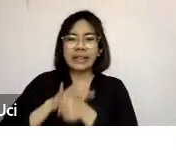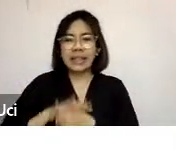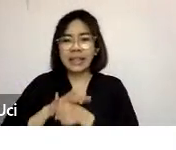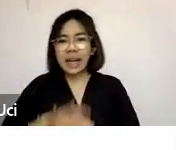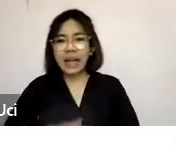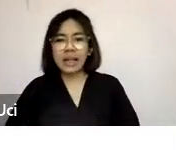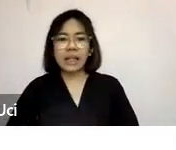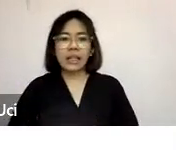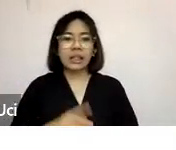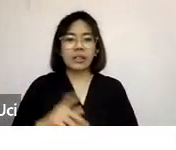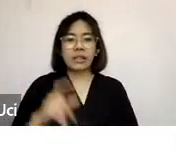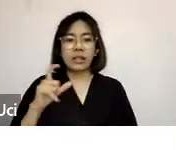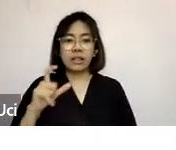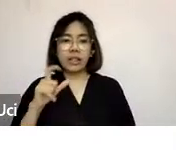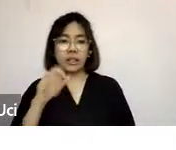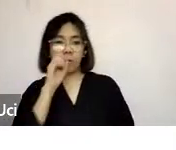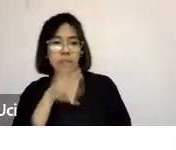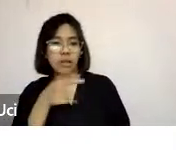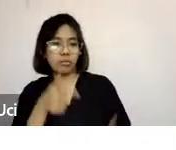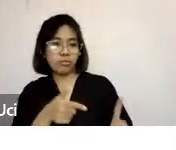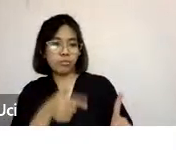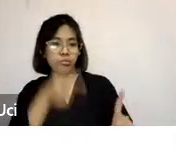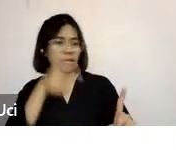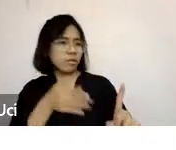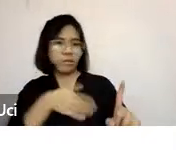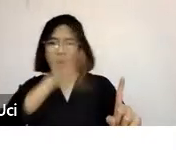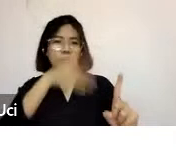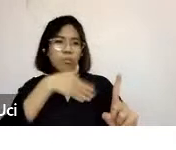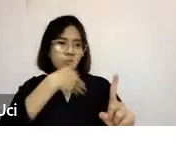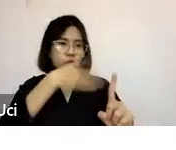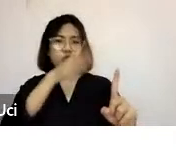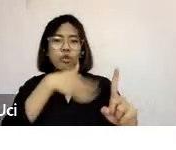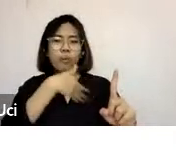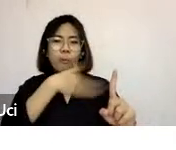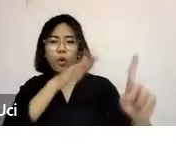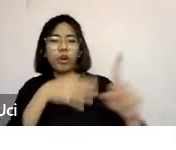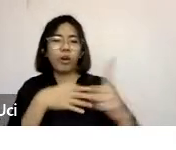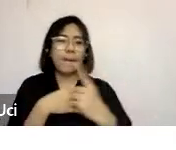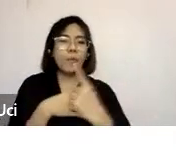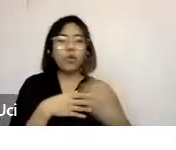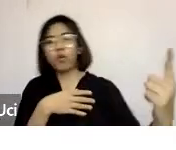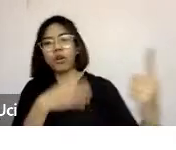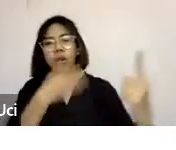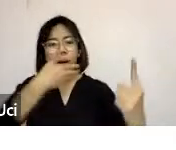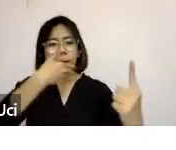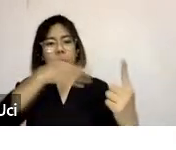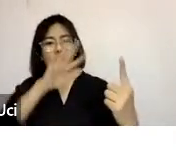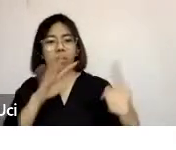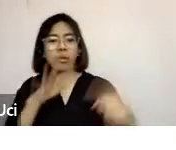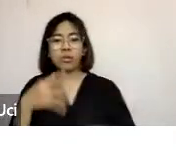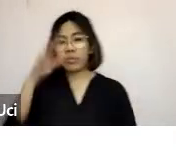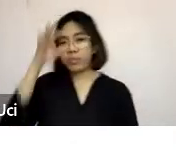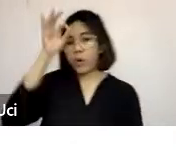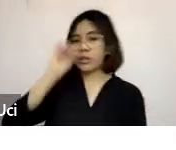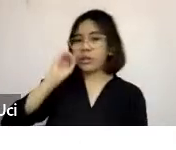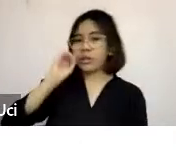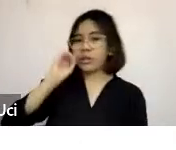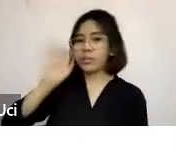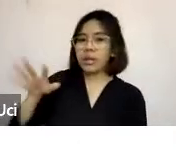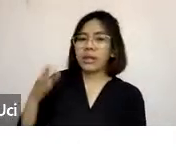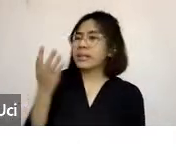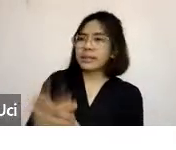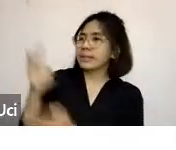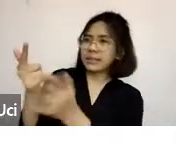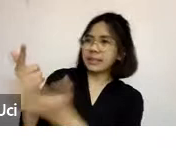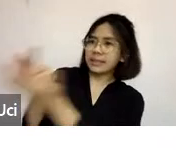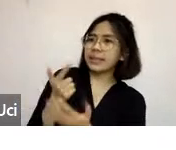Kris bilang kepada polisi mundur kamu get back get back cover nasib polisi bilang gifted incumbent